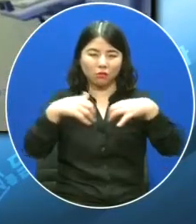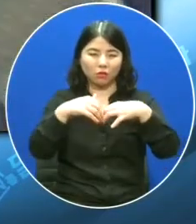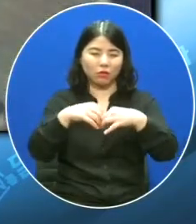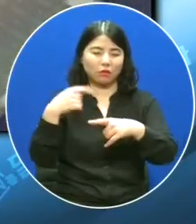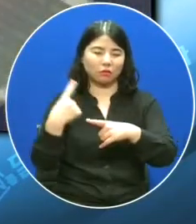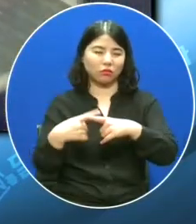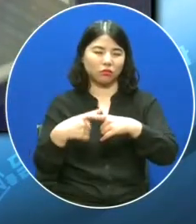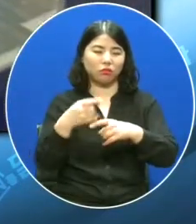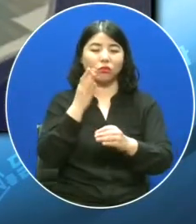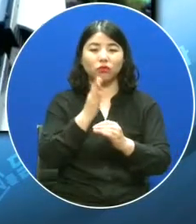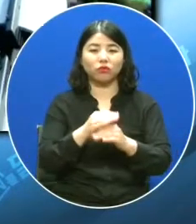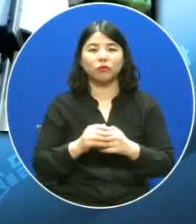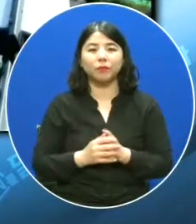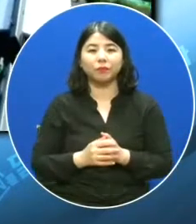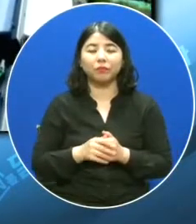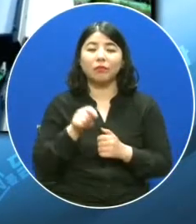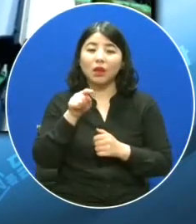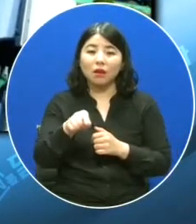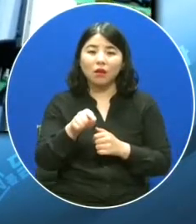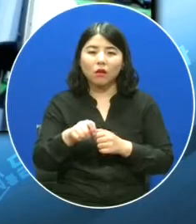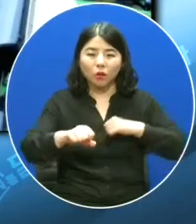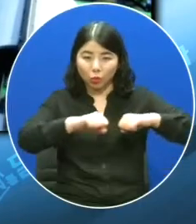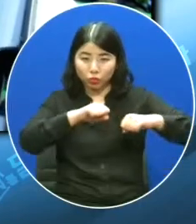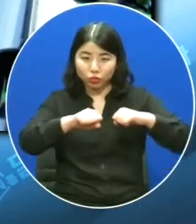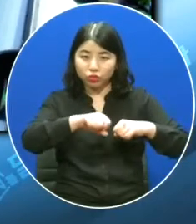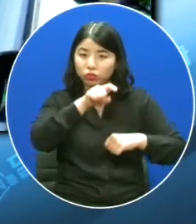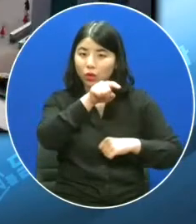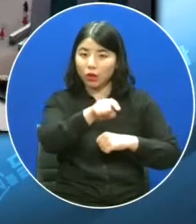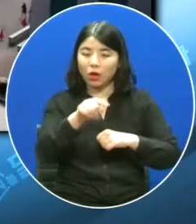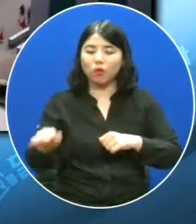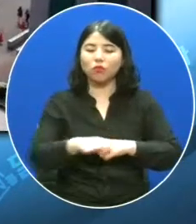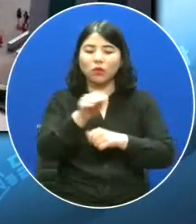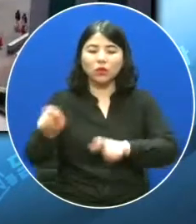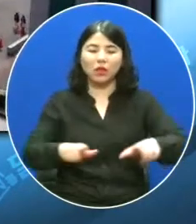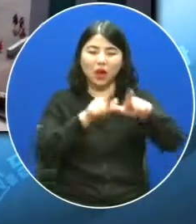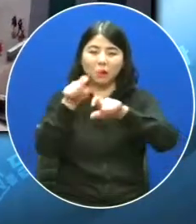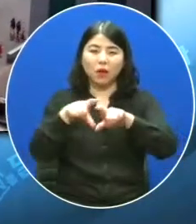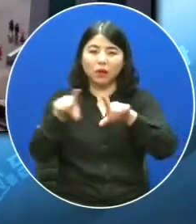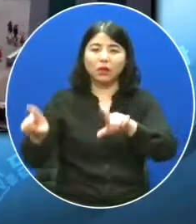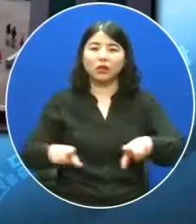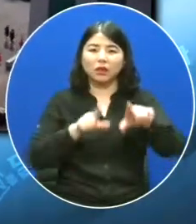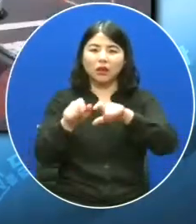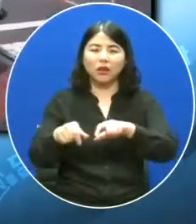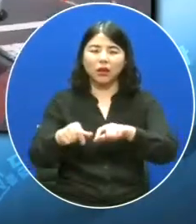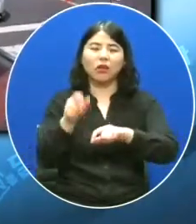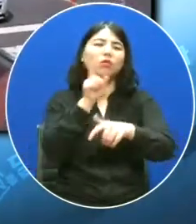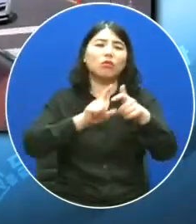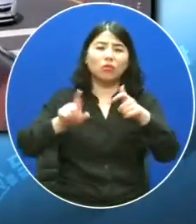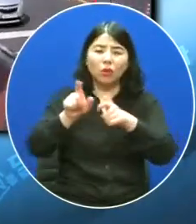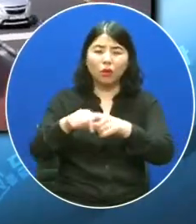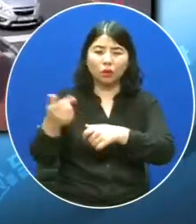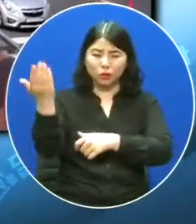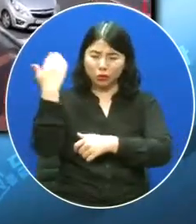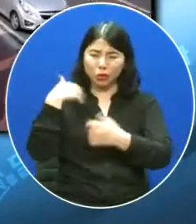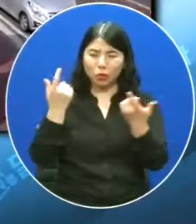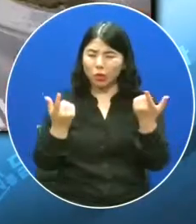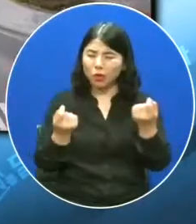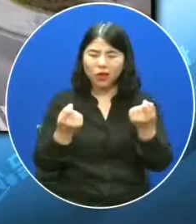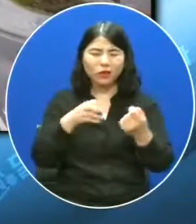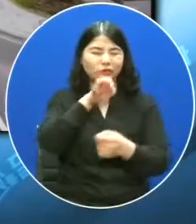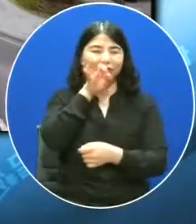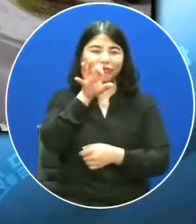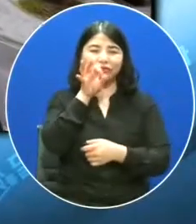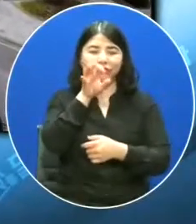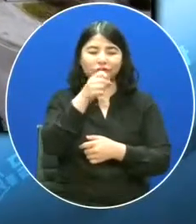이어지고 있습니다. 이런 일련의 움직임들은 우리 삶의 일상이 더 이상 예전으로 돌아갈 수 없게 되었다는